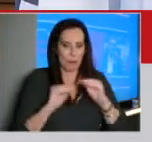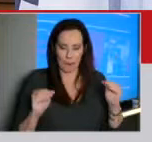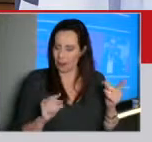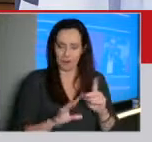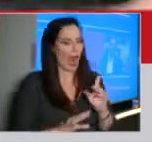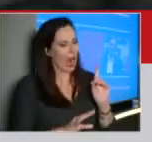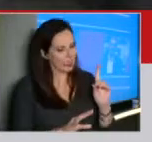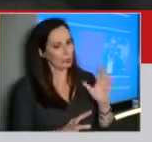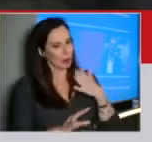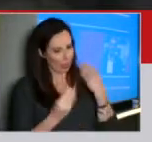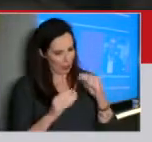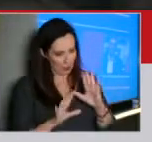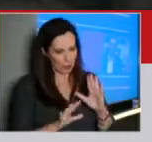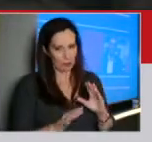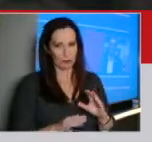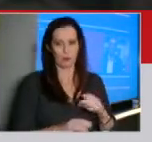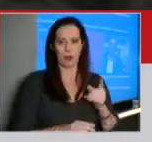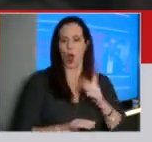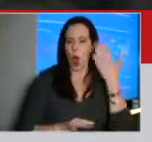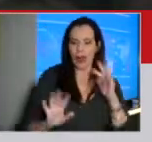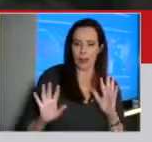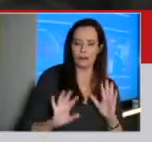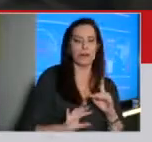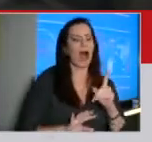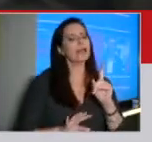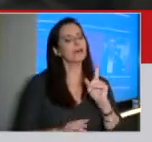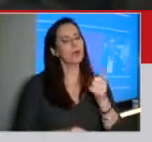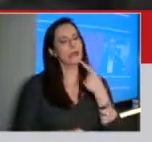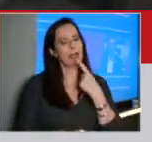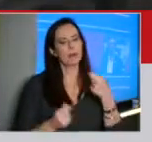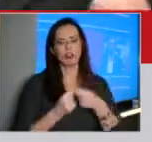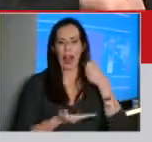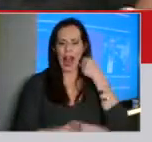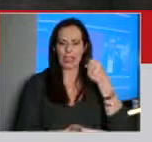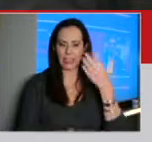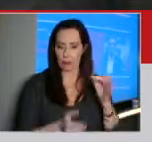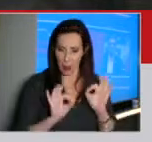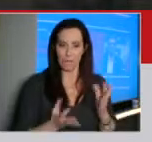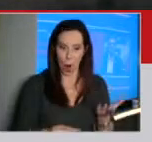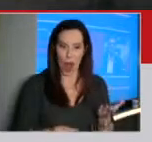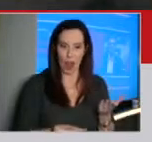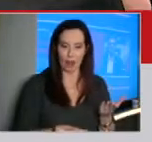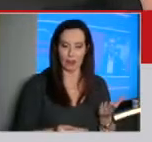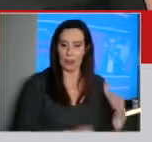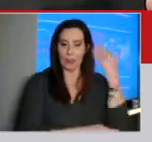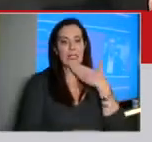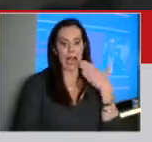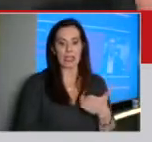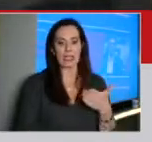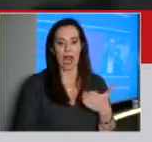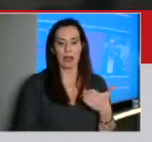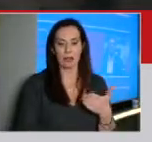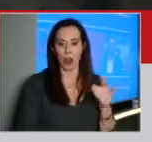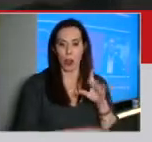באמצעות לכת וינגייט. כל מה שאני עכשיו אומר לא היה. בוא נתחבר קודם כל לעניין התקציב, הרי בפועל מדינת ישראל